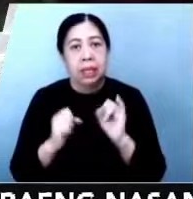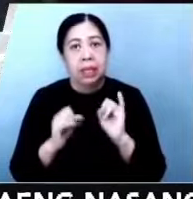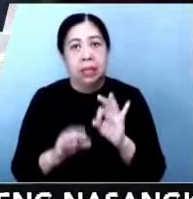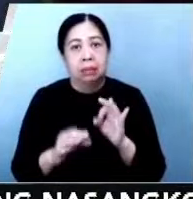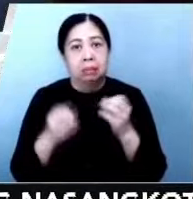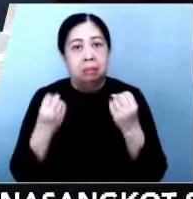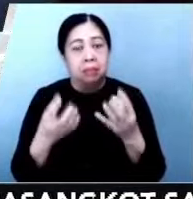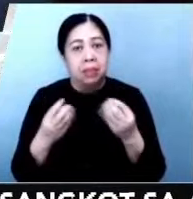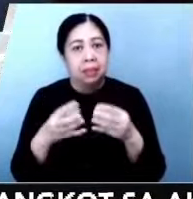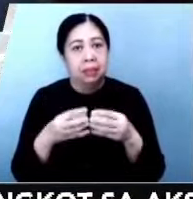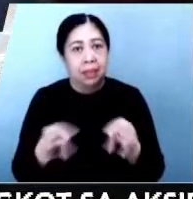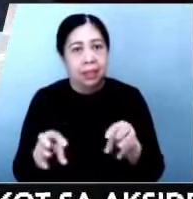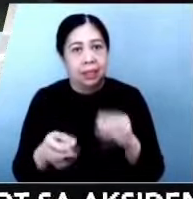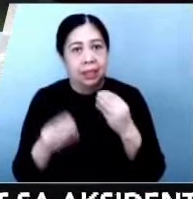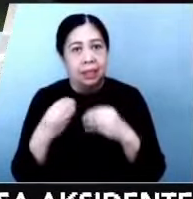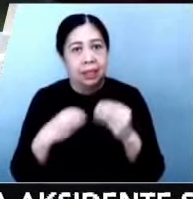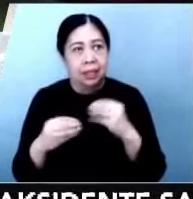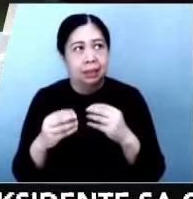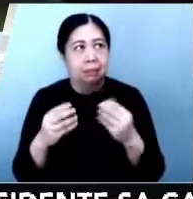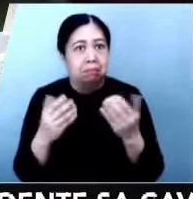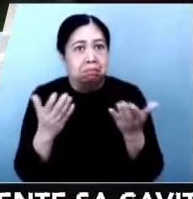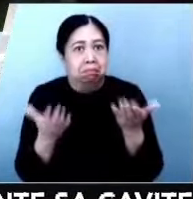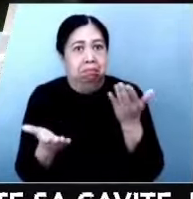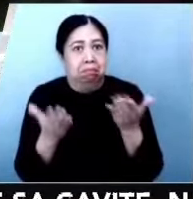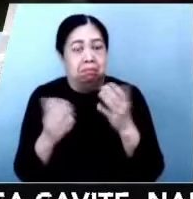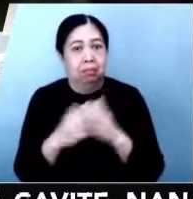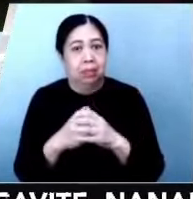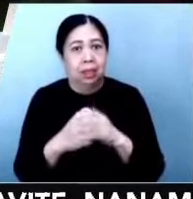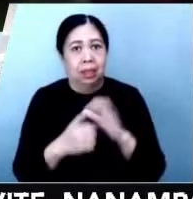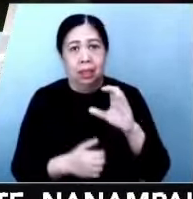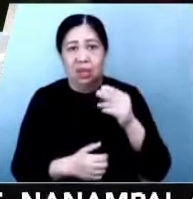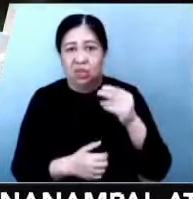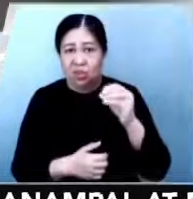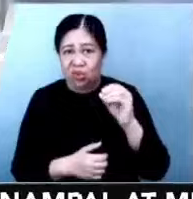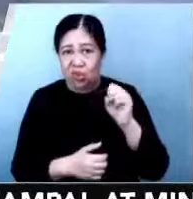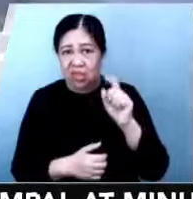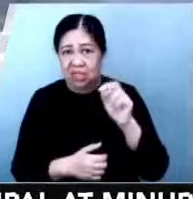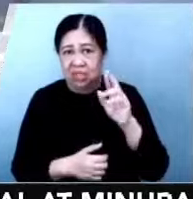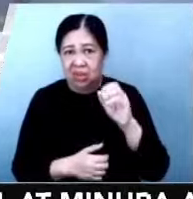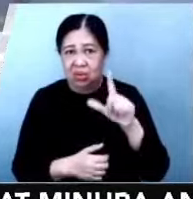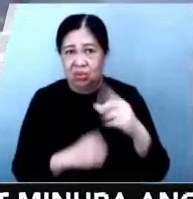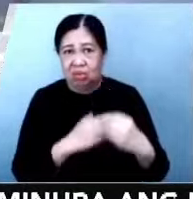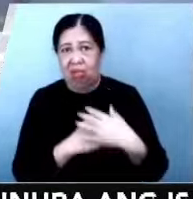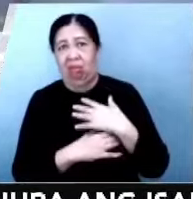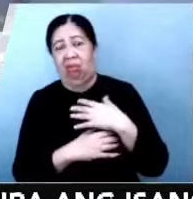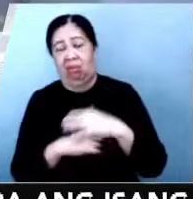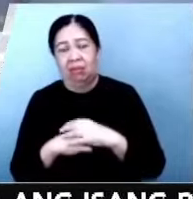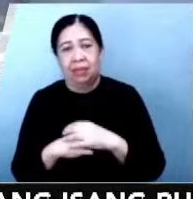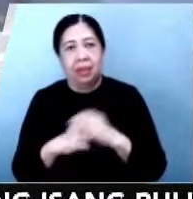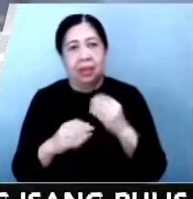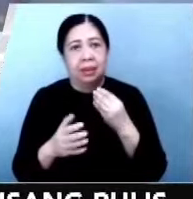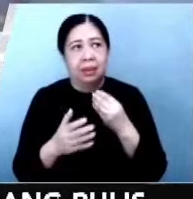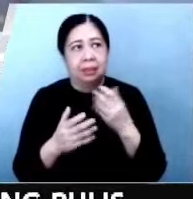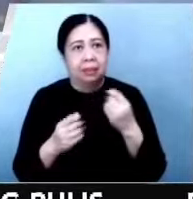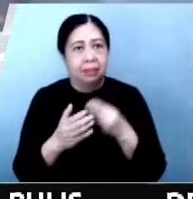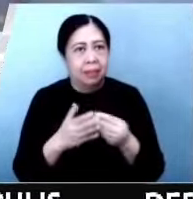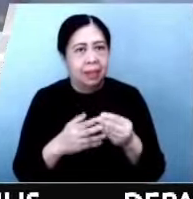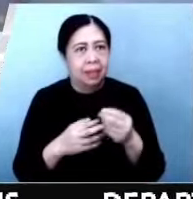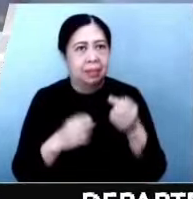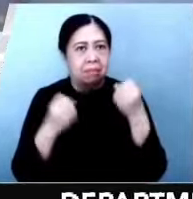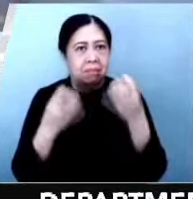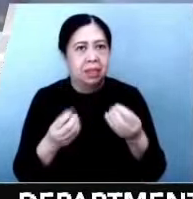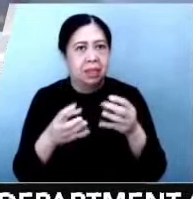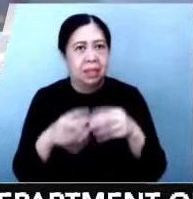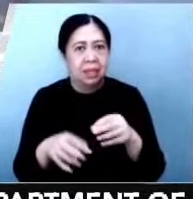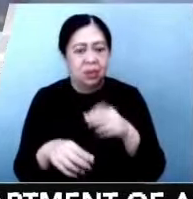maraming itong mga kain, baka naman yung cholesterol naman ang umano sa atin. Pag bumili tayo bawat isa ng maraming itlog, mabubulok din